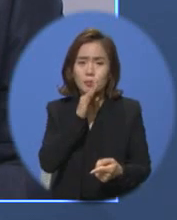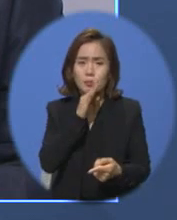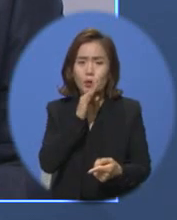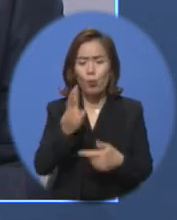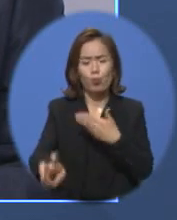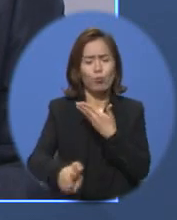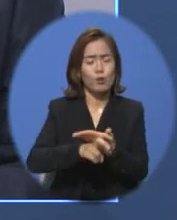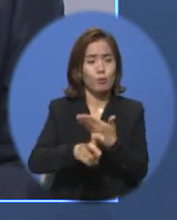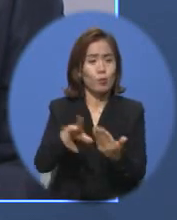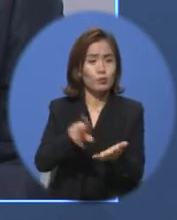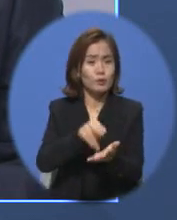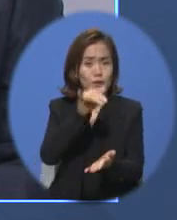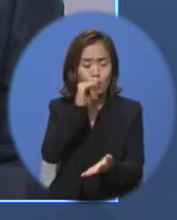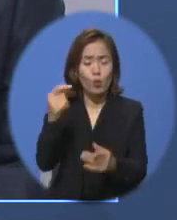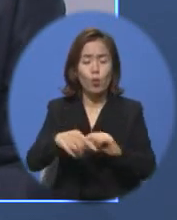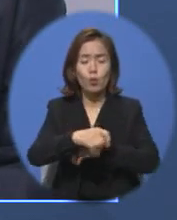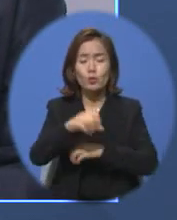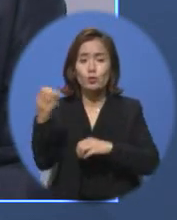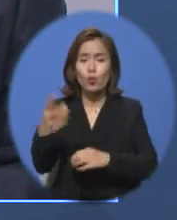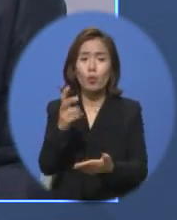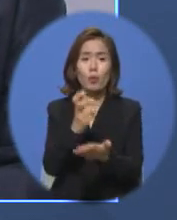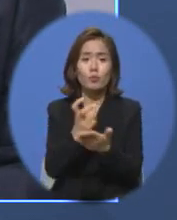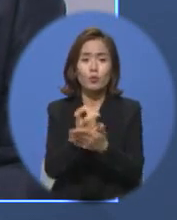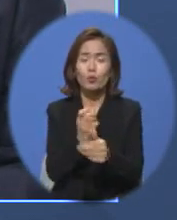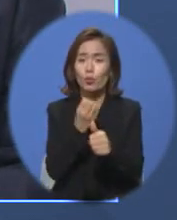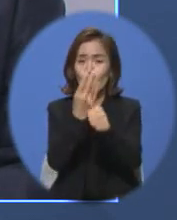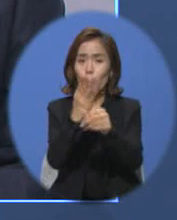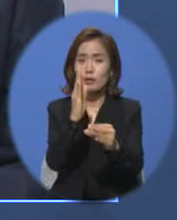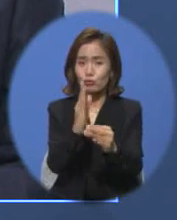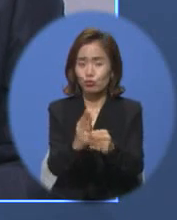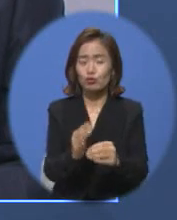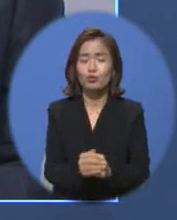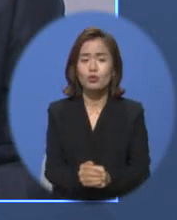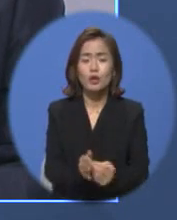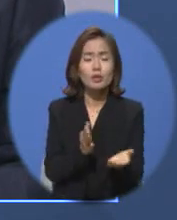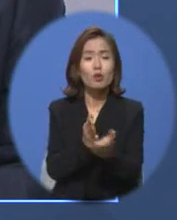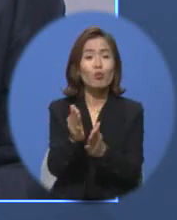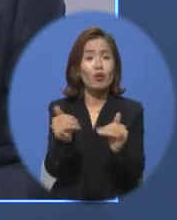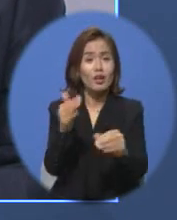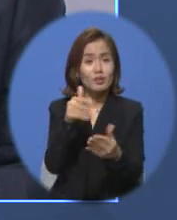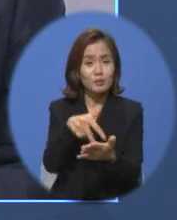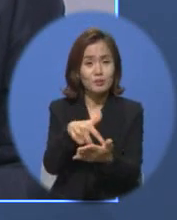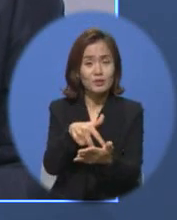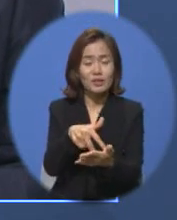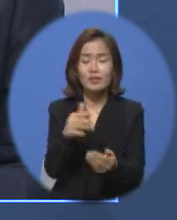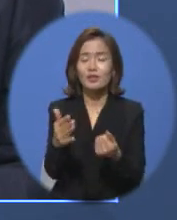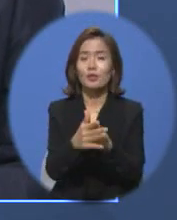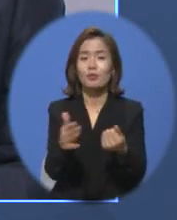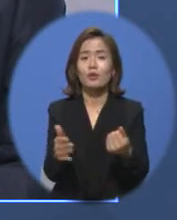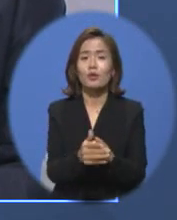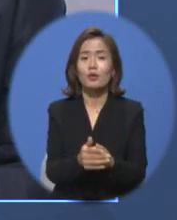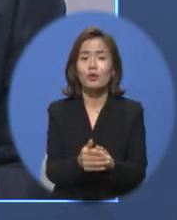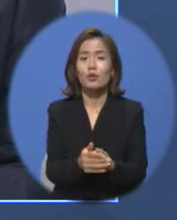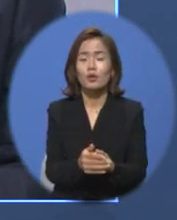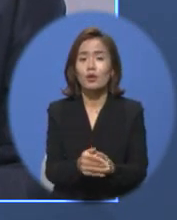이문제가위헌일수있다고주장하며헌법소원을제기했습니다 . 법률전문가이시니,해당법안의